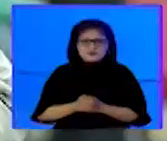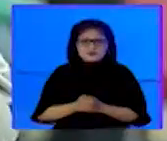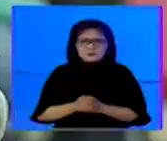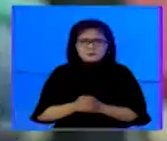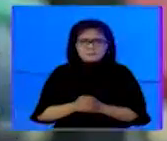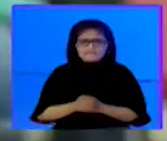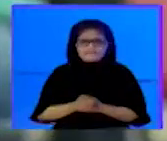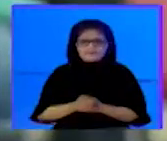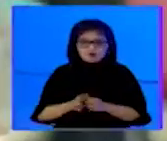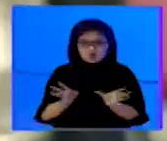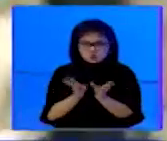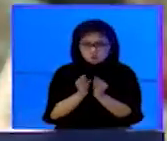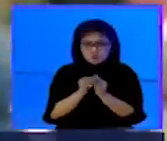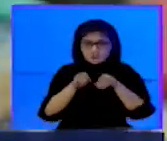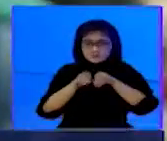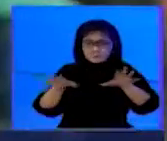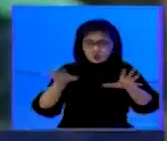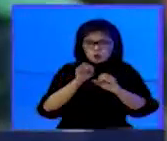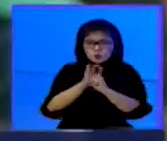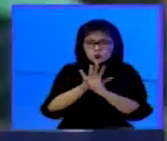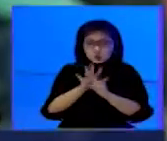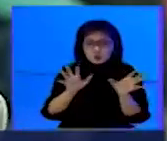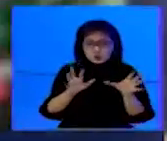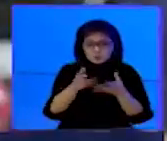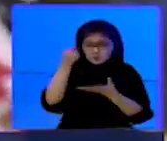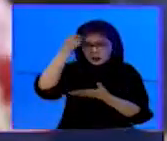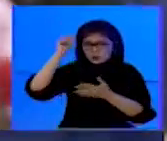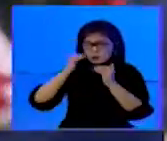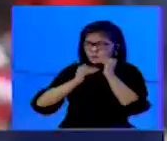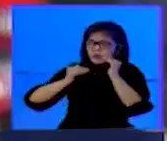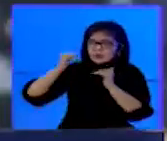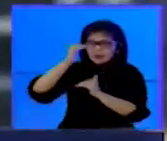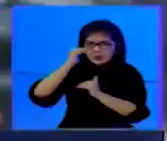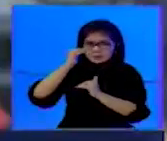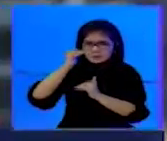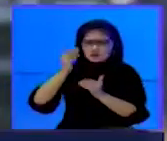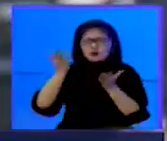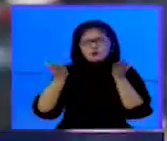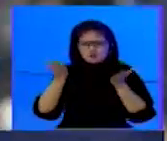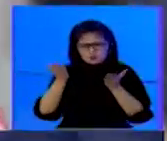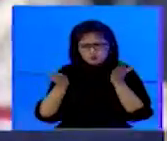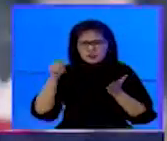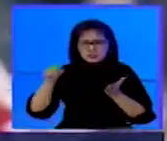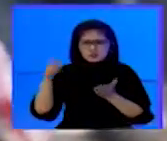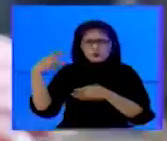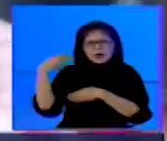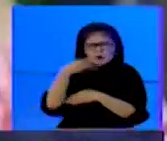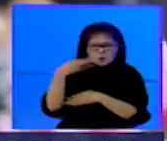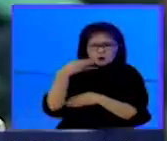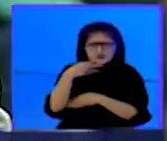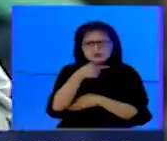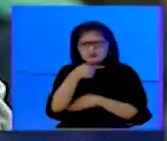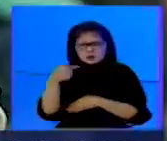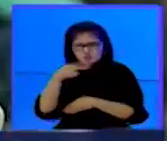Jika angka persebaran COVID-19 di klaster perkantoran terus meningkat, bukan tidak mungkin sendi-sendi ekonomi di ibu kota akan ikut